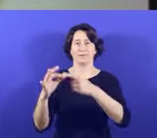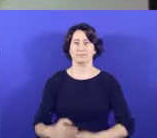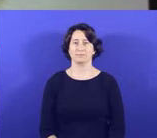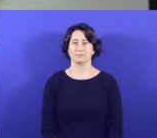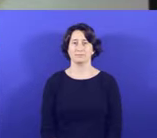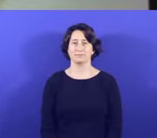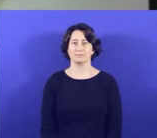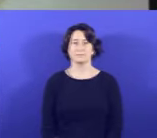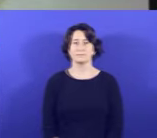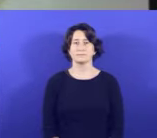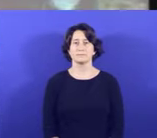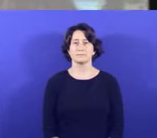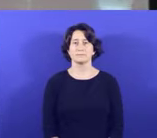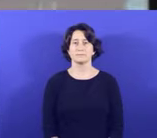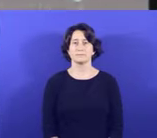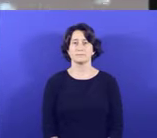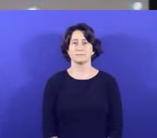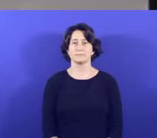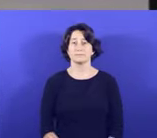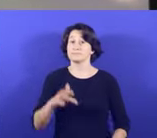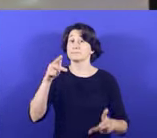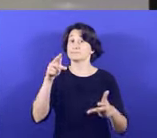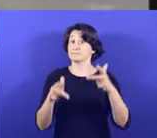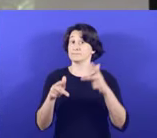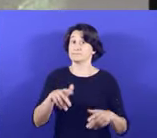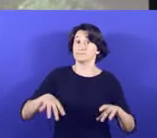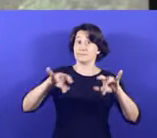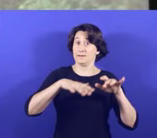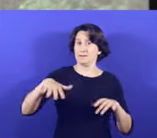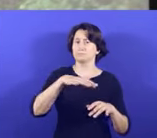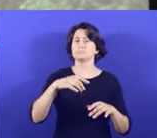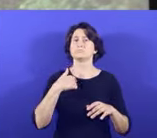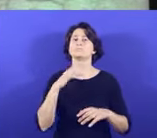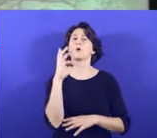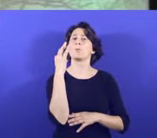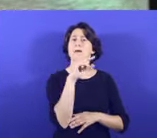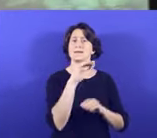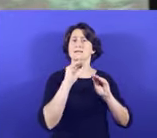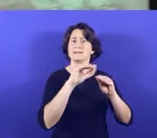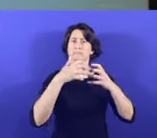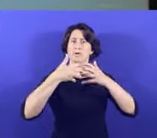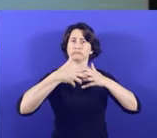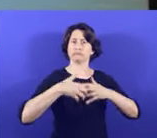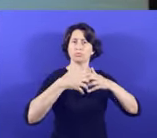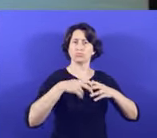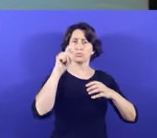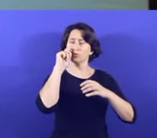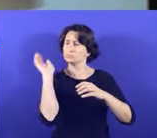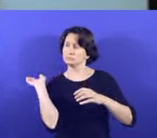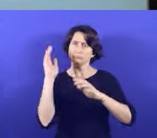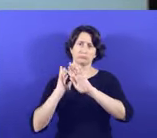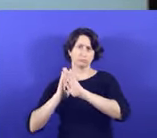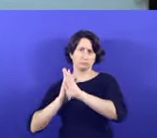ere, turisten sarreren kopuruan hasi den lurralde bakarra da eta laber gehien hasi dena ostatu gauetan. Hiloetan Bizkaian